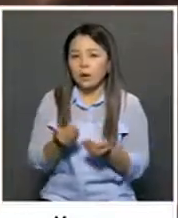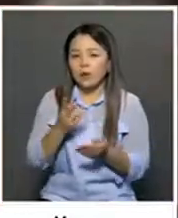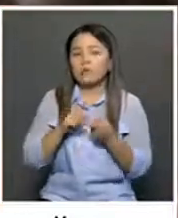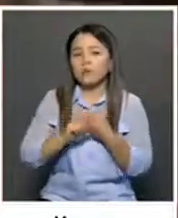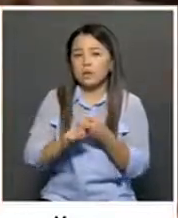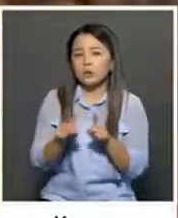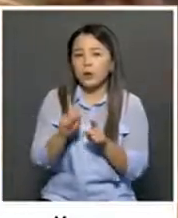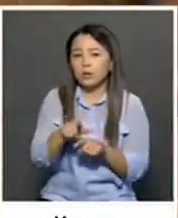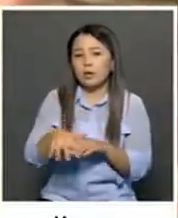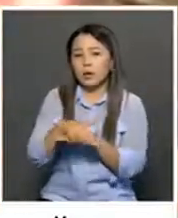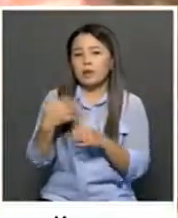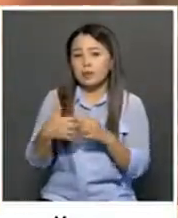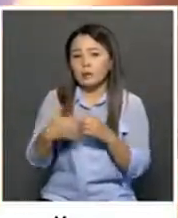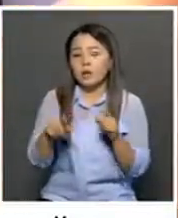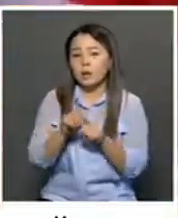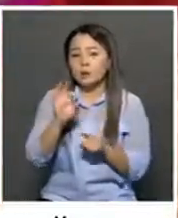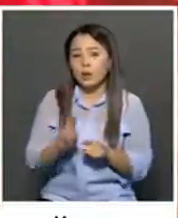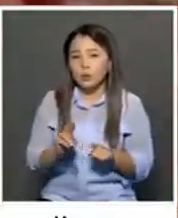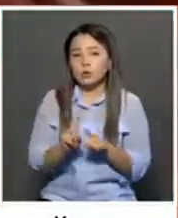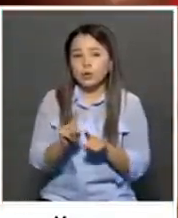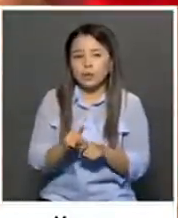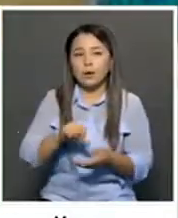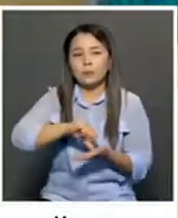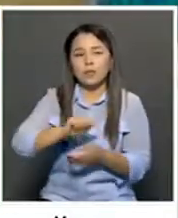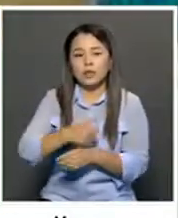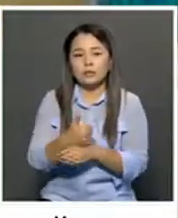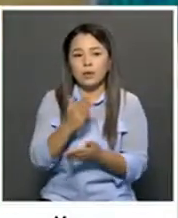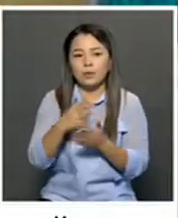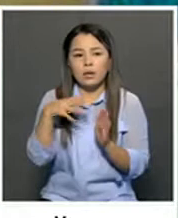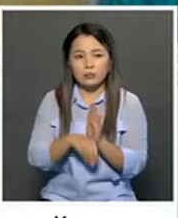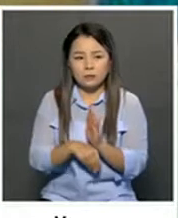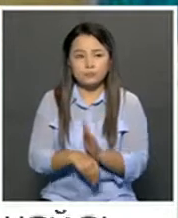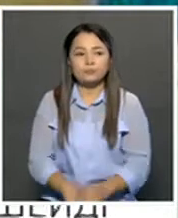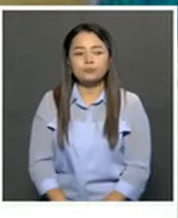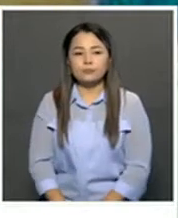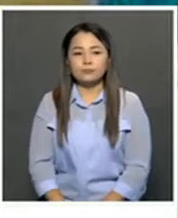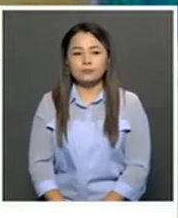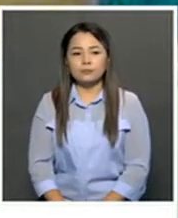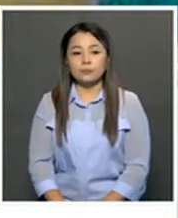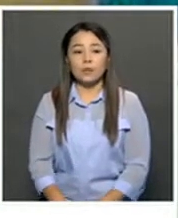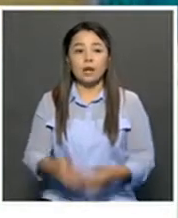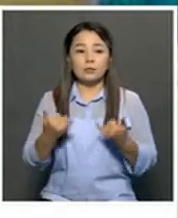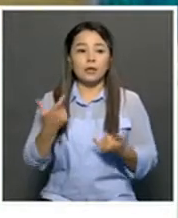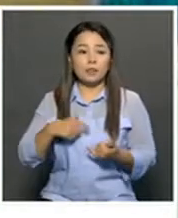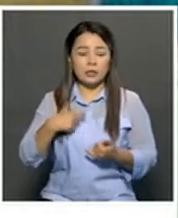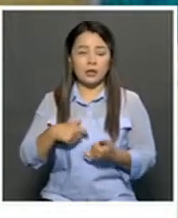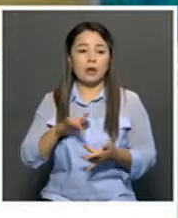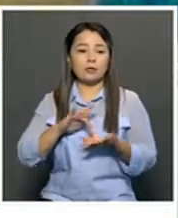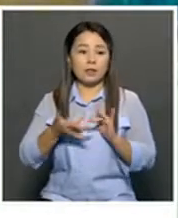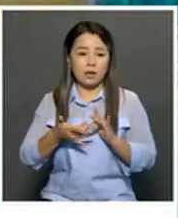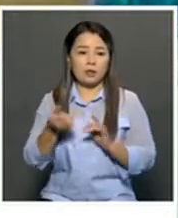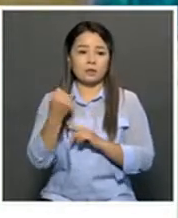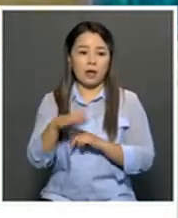жұқтырған мыңдаған адамның ішінде социалистік партия лидері де бар. Диосдадо Кабелло жаңа ғана өзінің твиттердегі